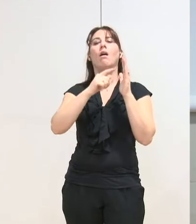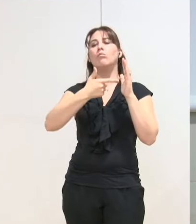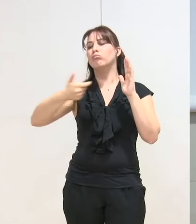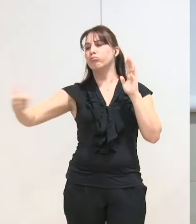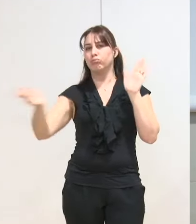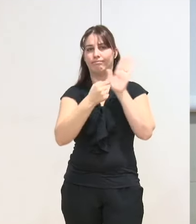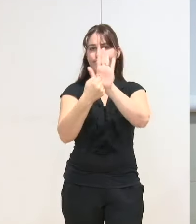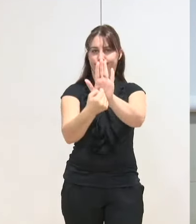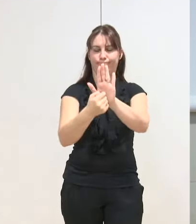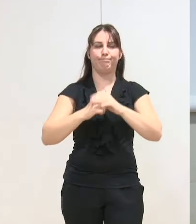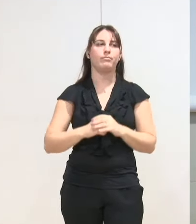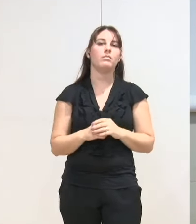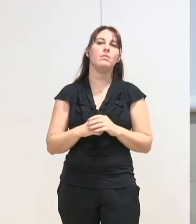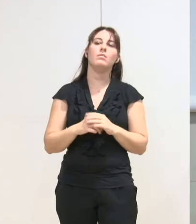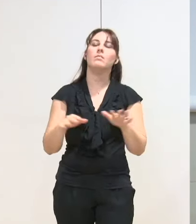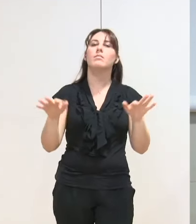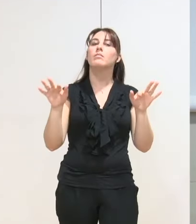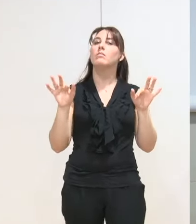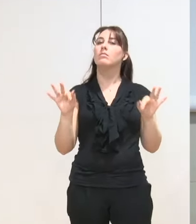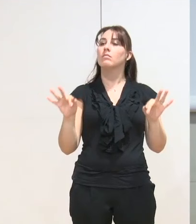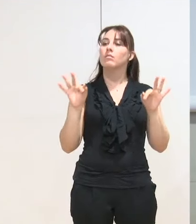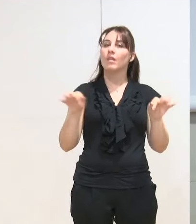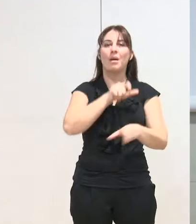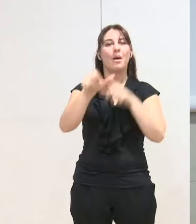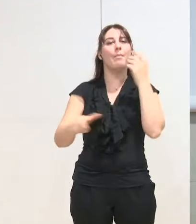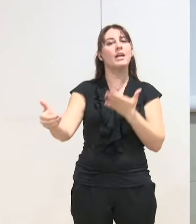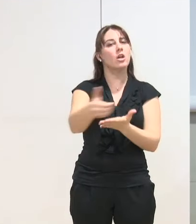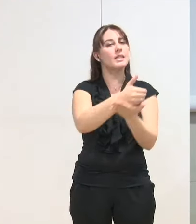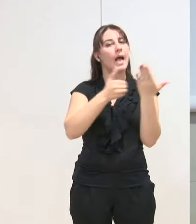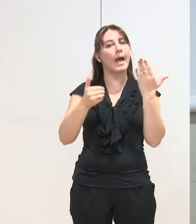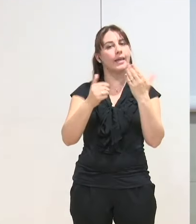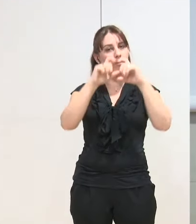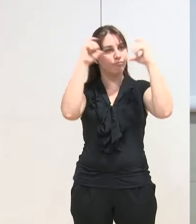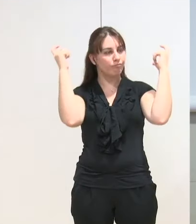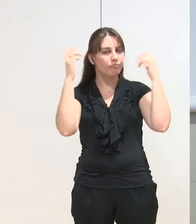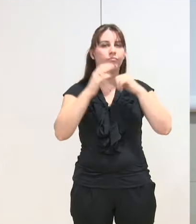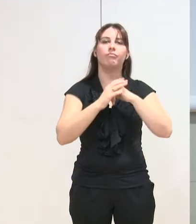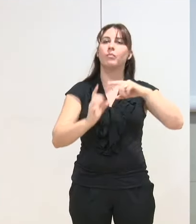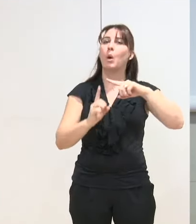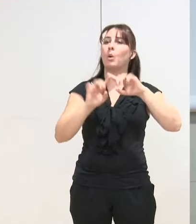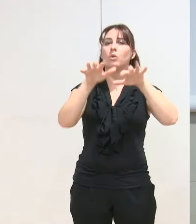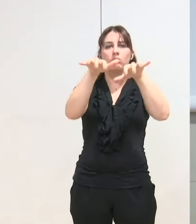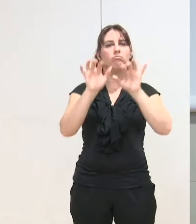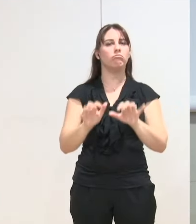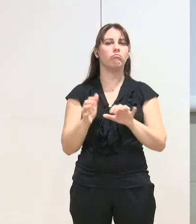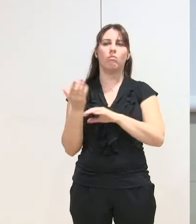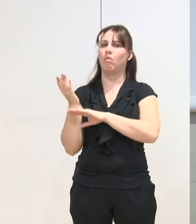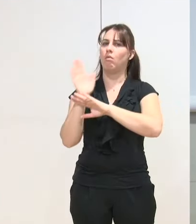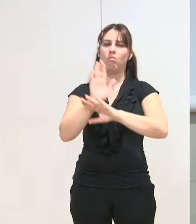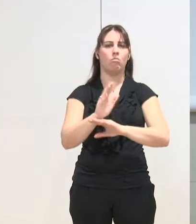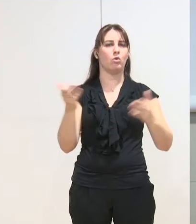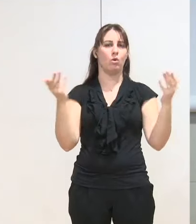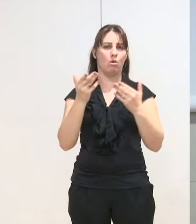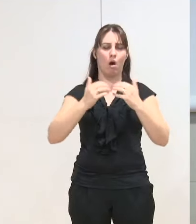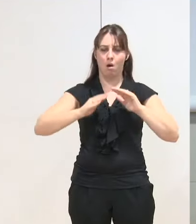suivant en ce qui concerne le personnel le compte administratif montre le grand écart entre la